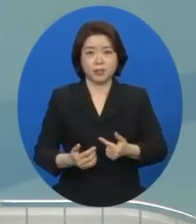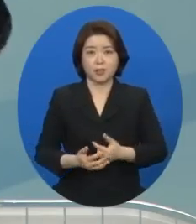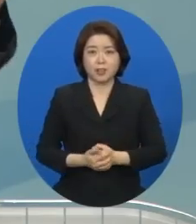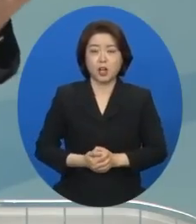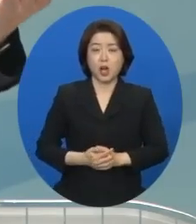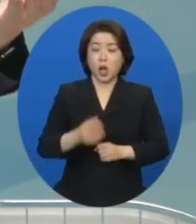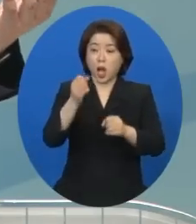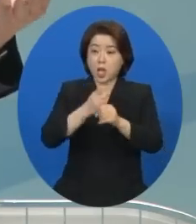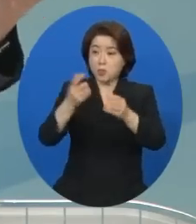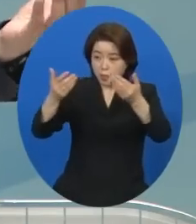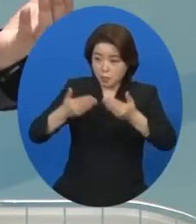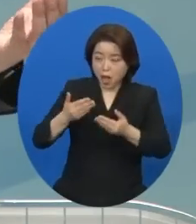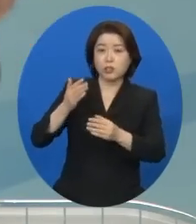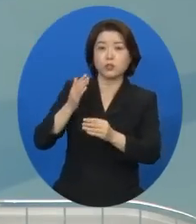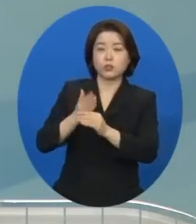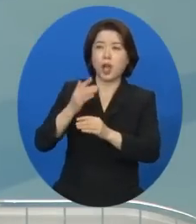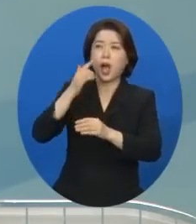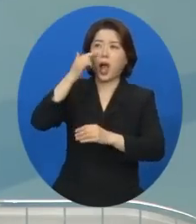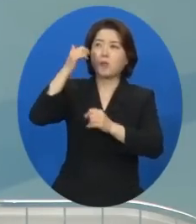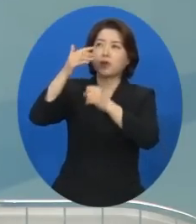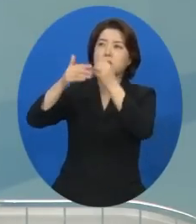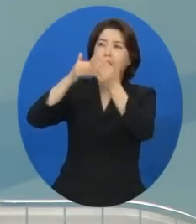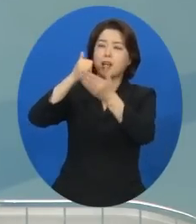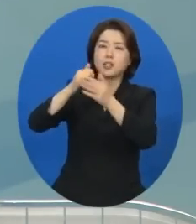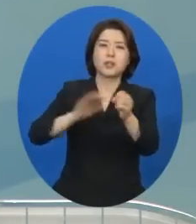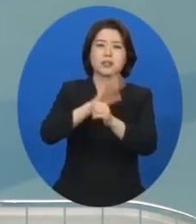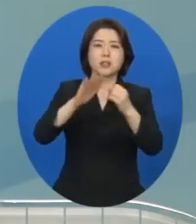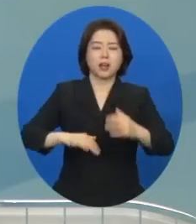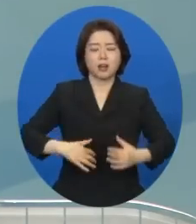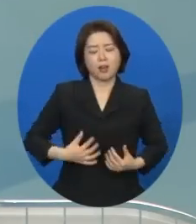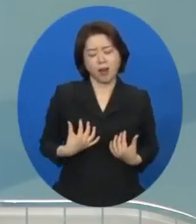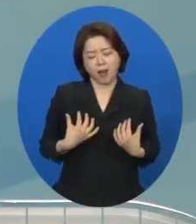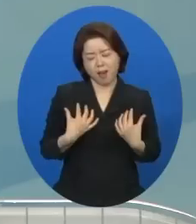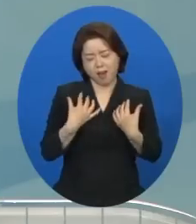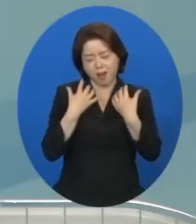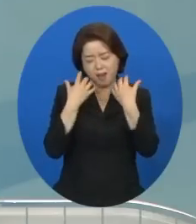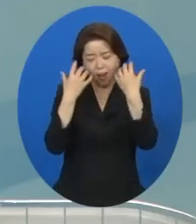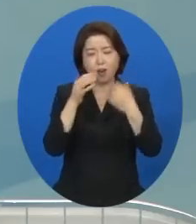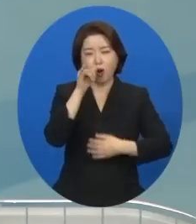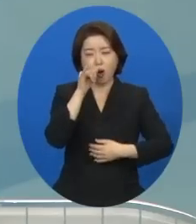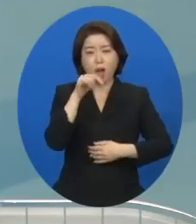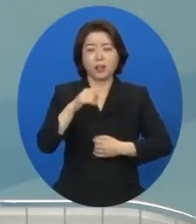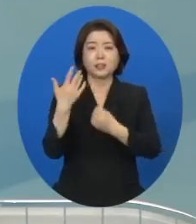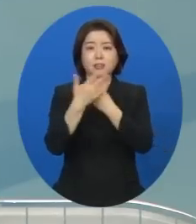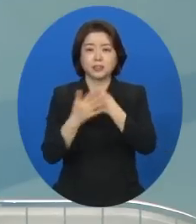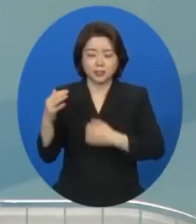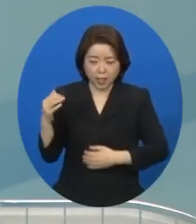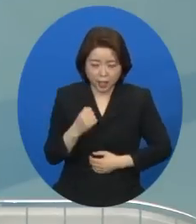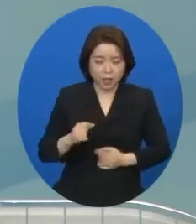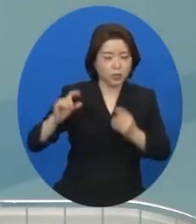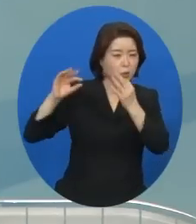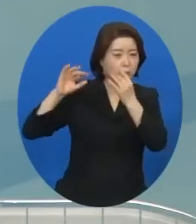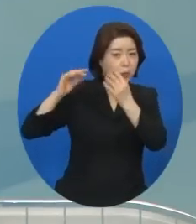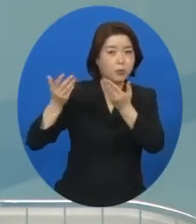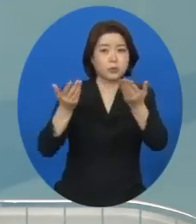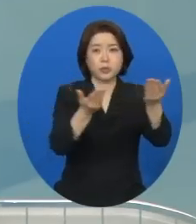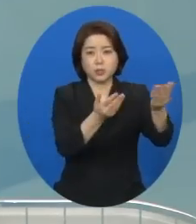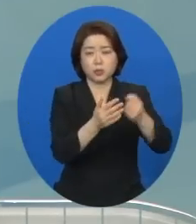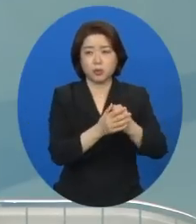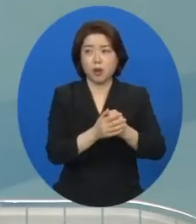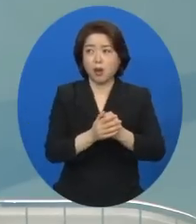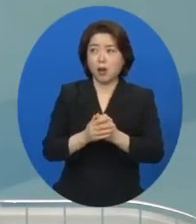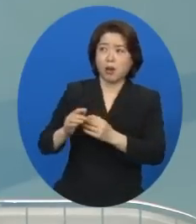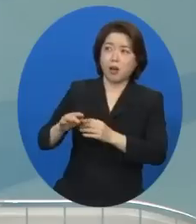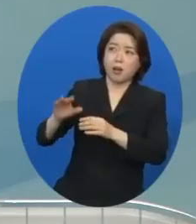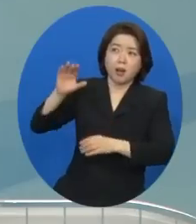때문입니다. 이미 받고 있는 아버지 하나님의 사랑에 감격해서 그 은혜로 연주를 하니까 듣는